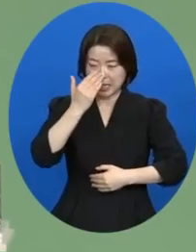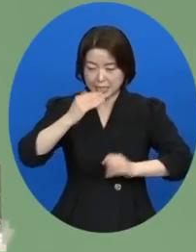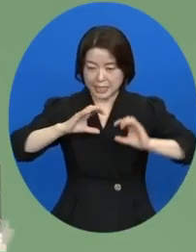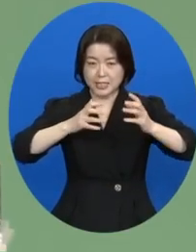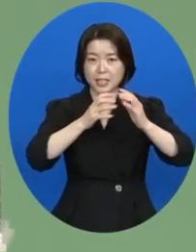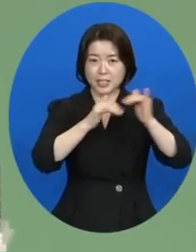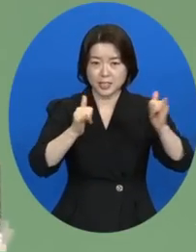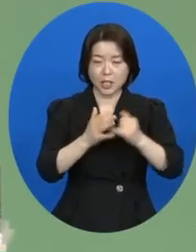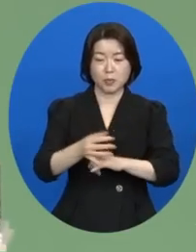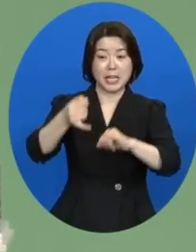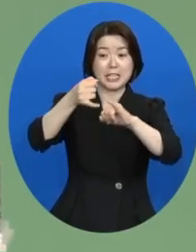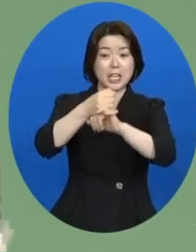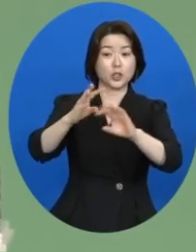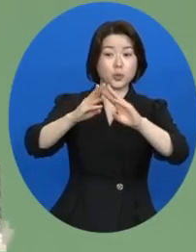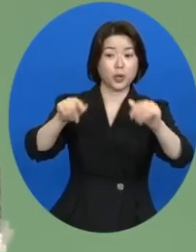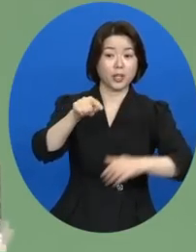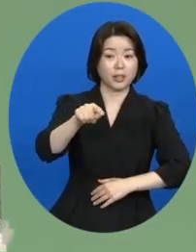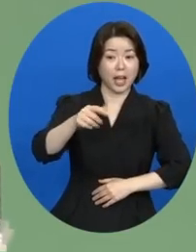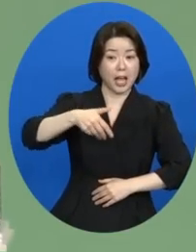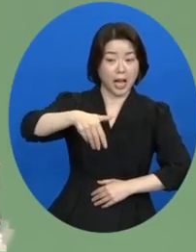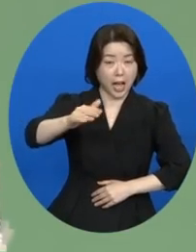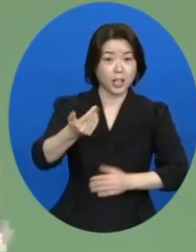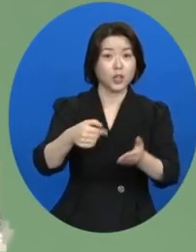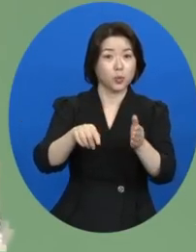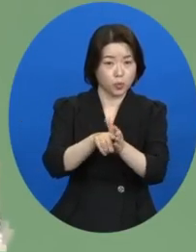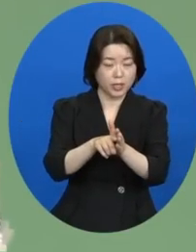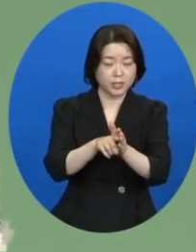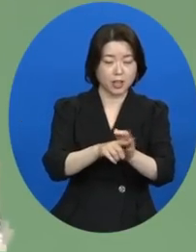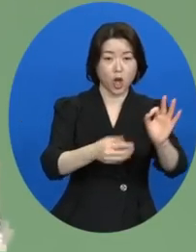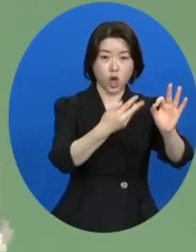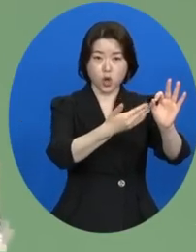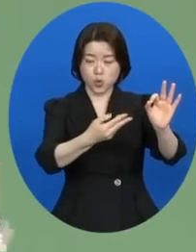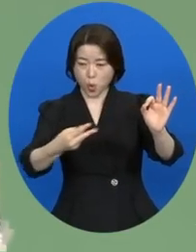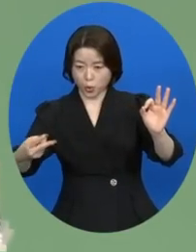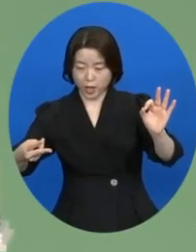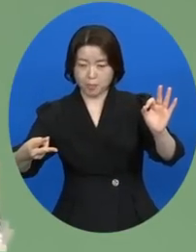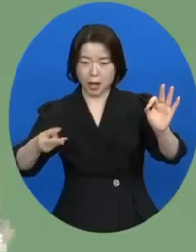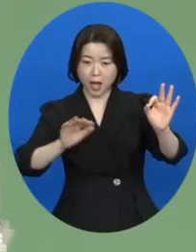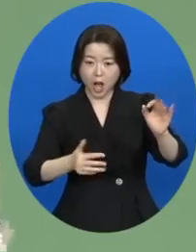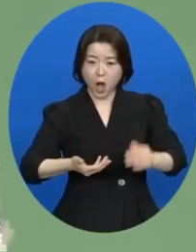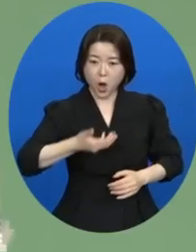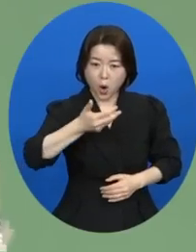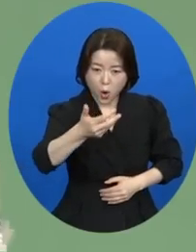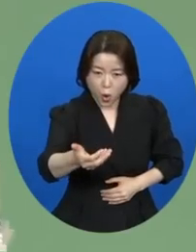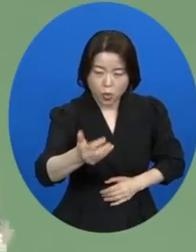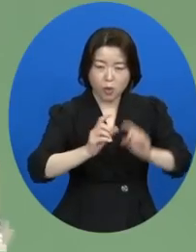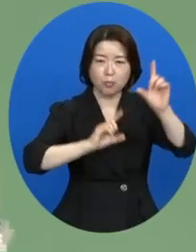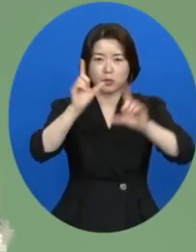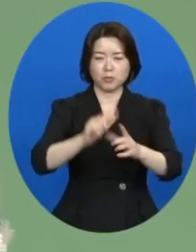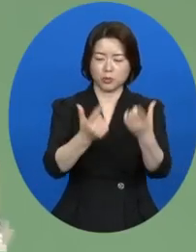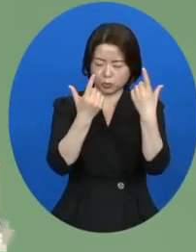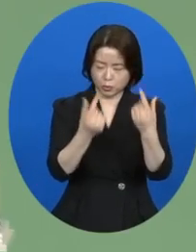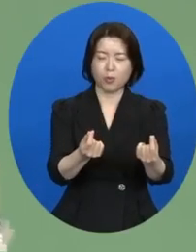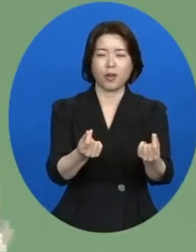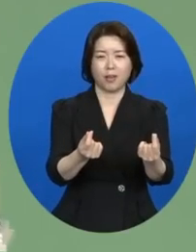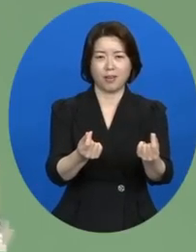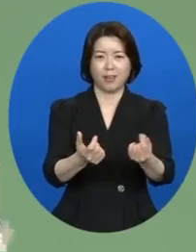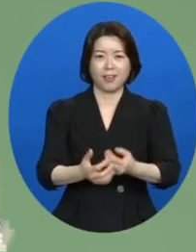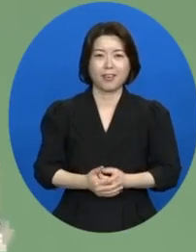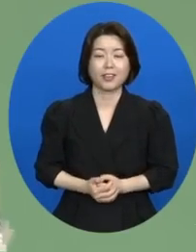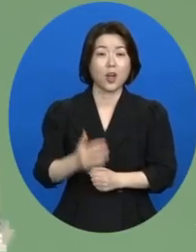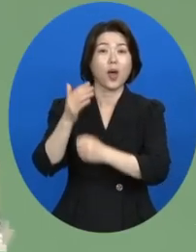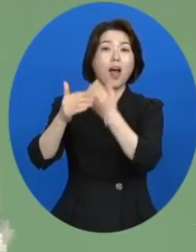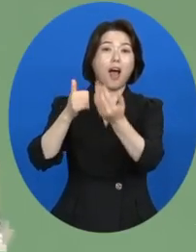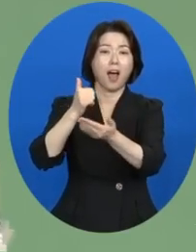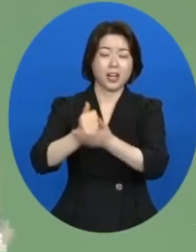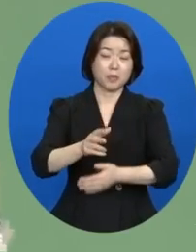백성들이 약속의 땅을 밟기 위해 요단강을 건너는 모습과도 같습니다.